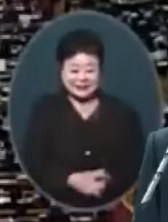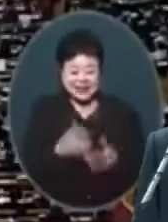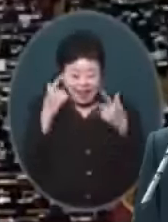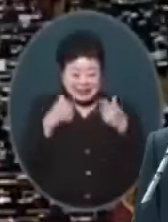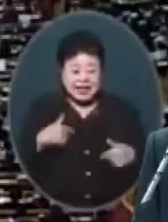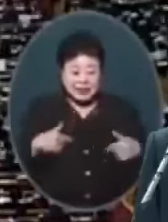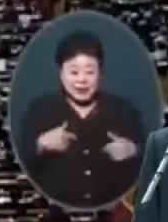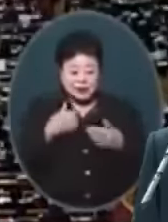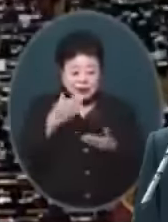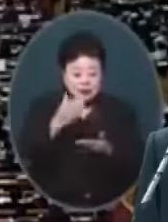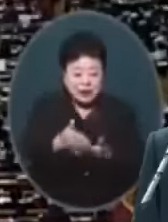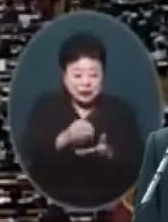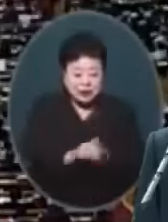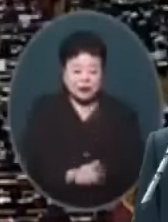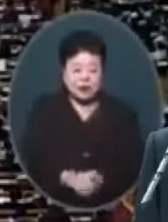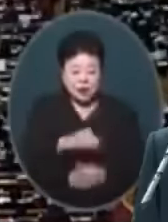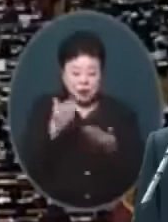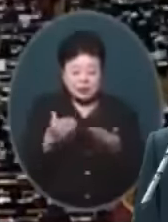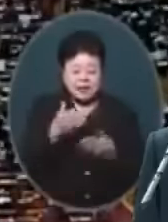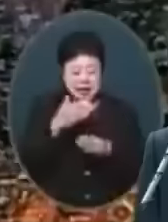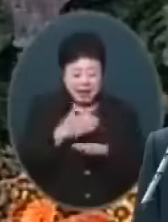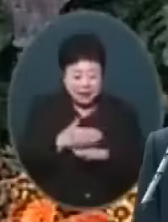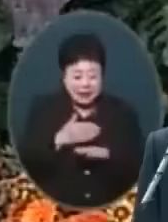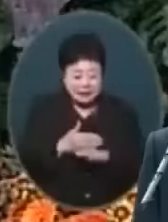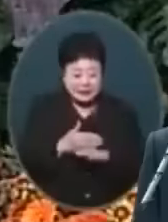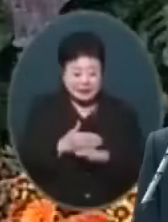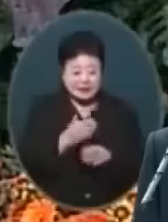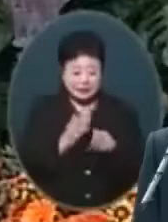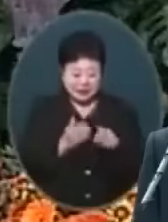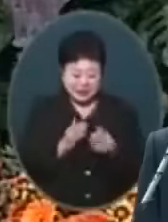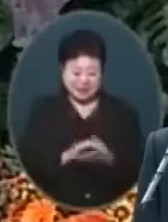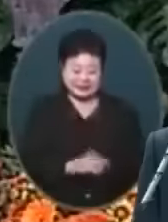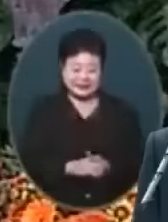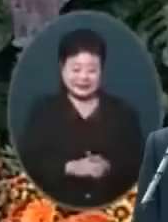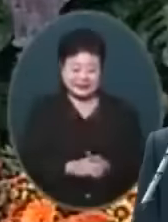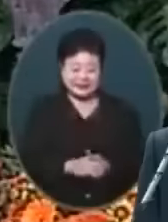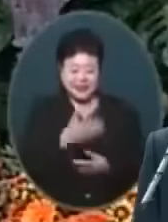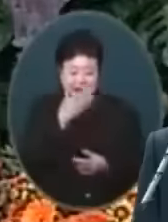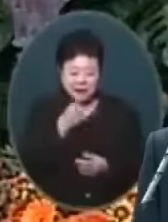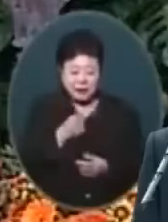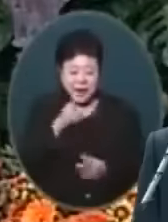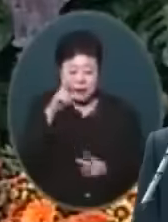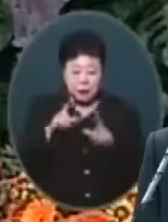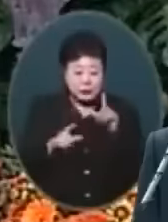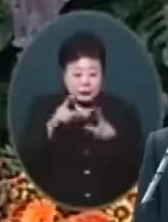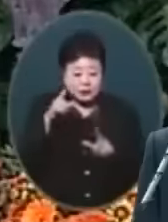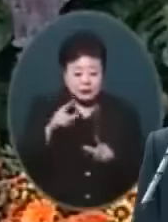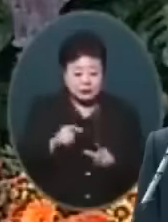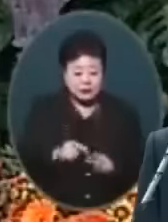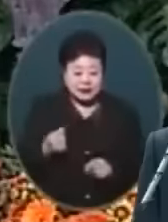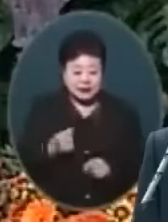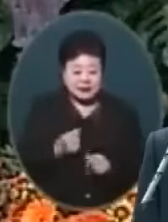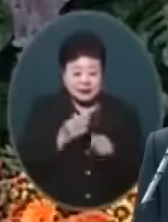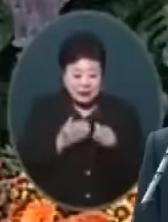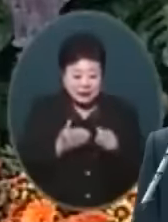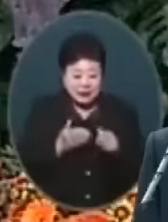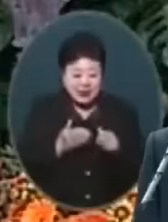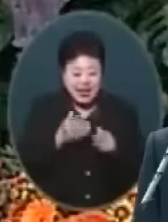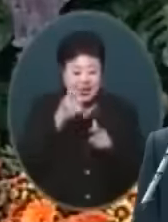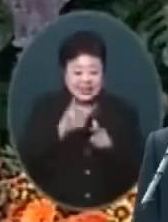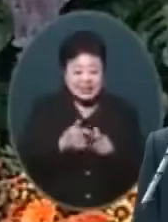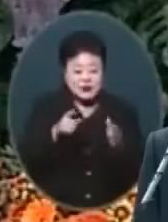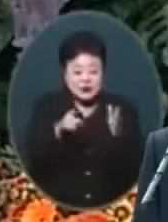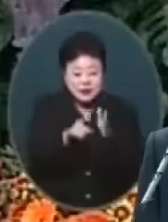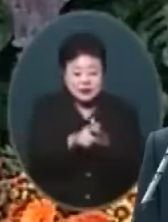항상 기뻐하고 쉬지 말고 기도하고 범사에 감사하십시오. 행복한 자화상을 품으십시오.